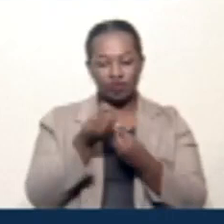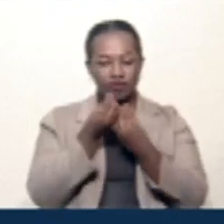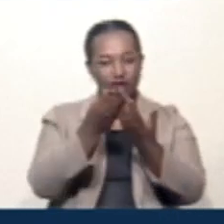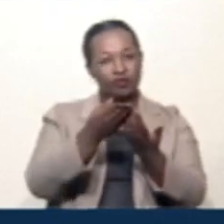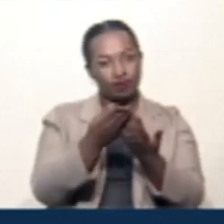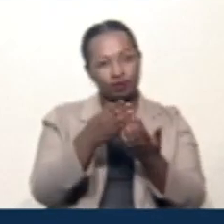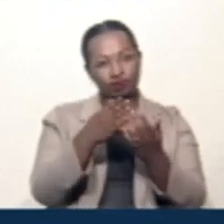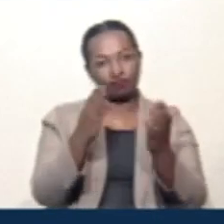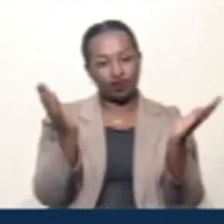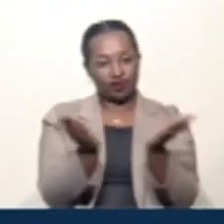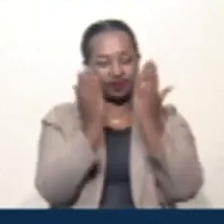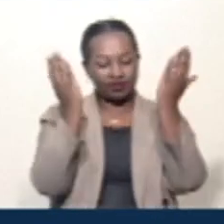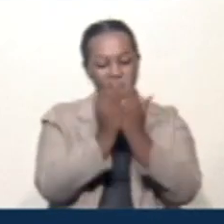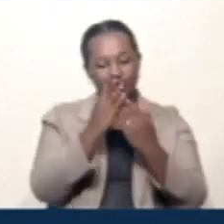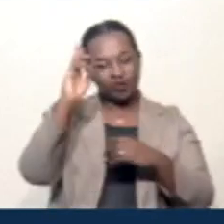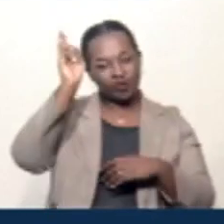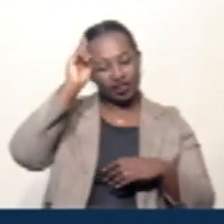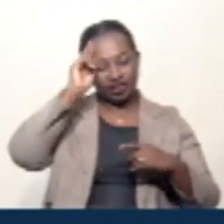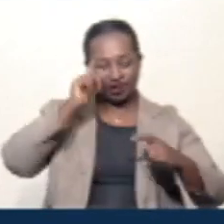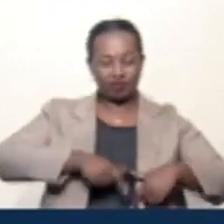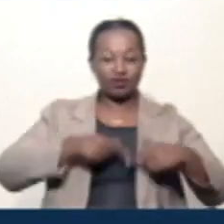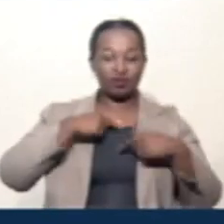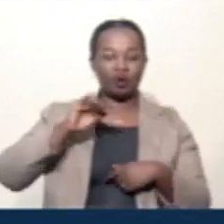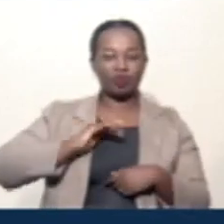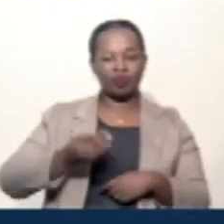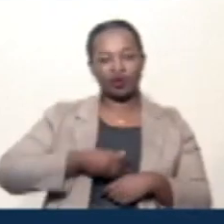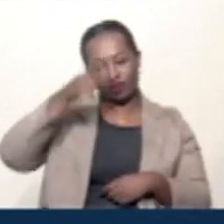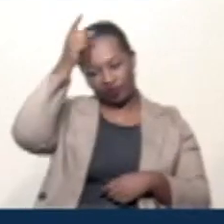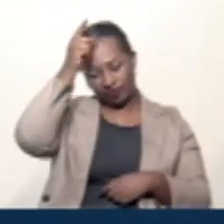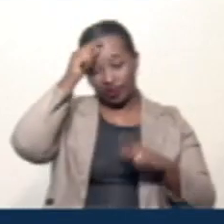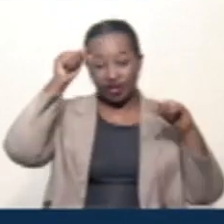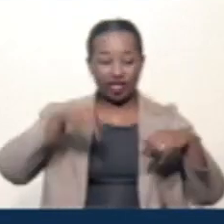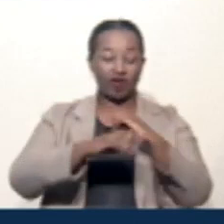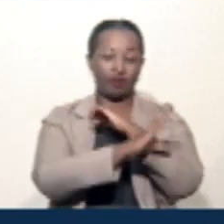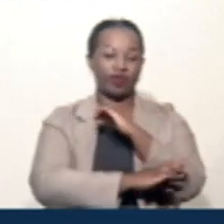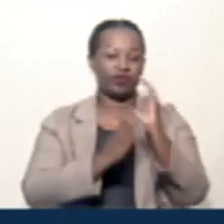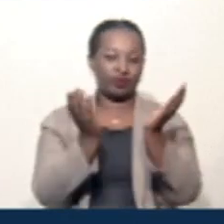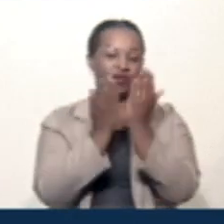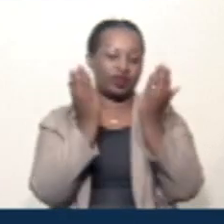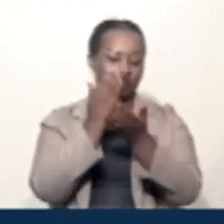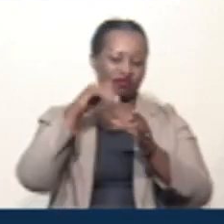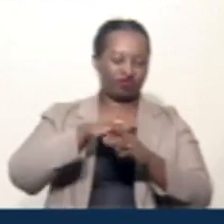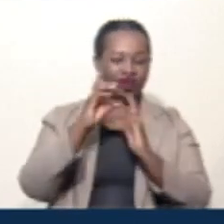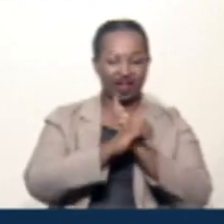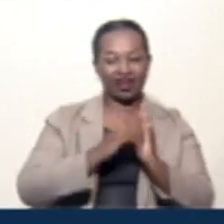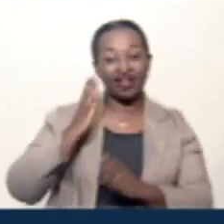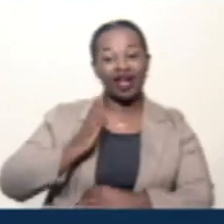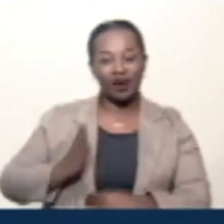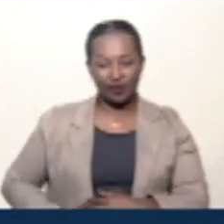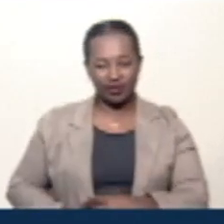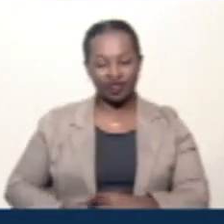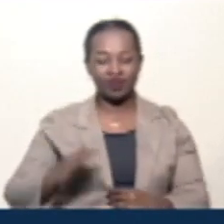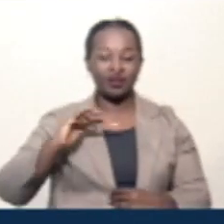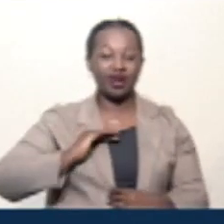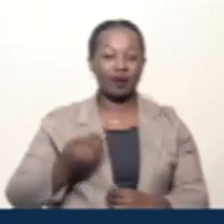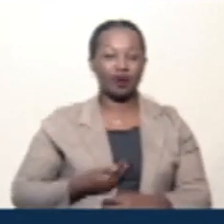kuzirikana ubuzima bw'umugore wo mu cyaro kuri rwego rw'igihugu uyu munsi kawa yizihijwe mu karere ka Huye. Abagore muri aka karere ahizihijwe uyu